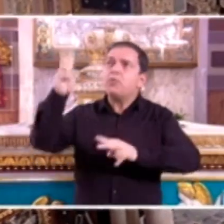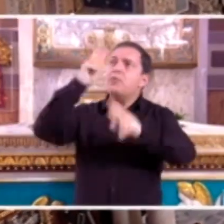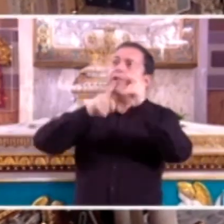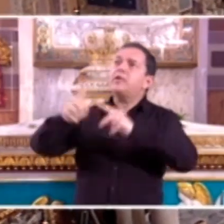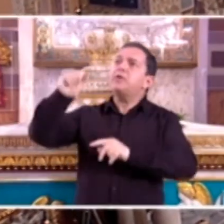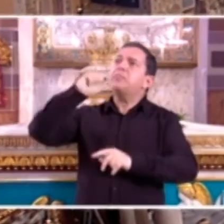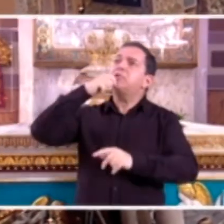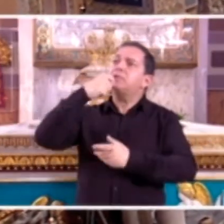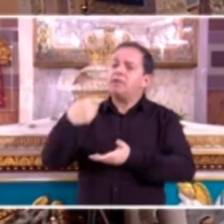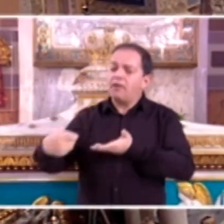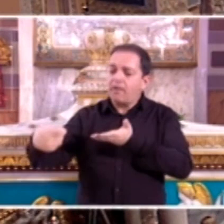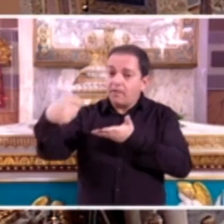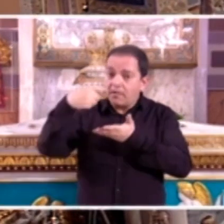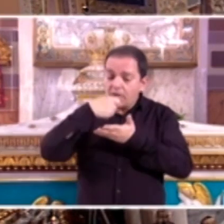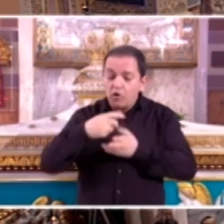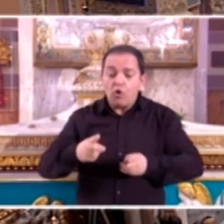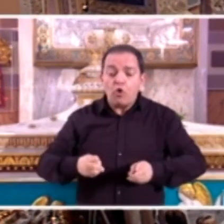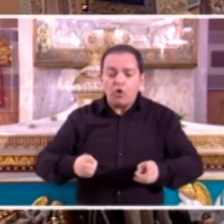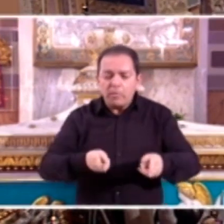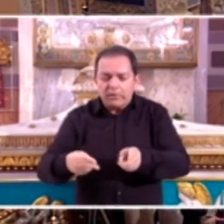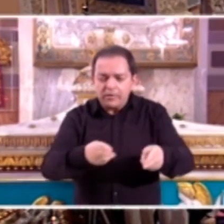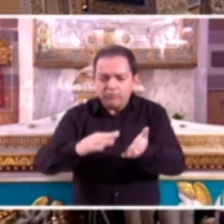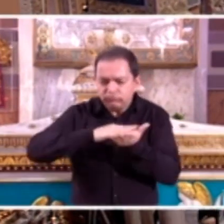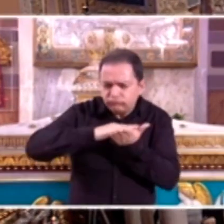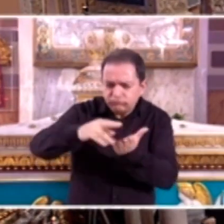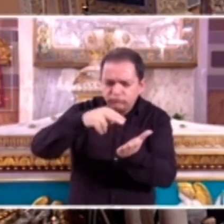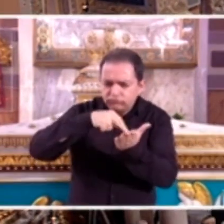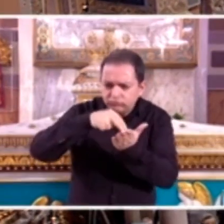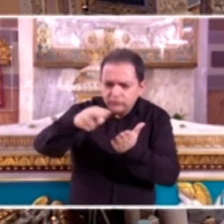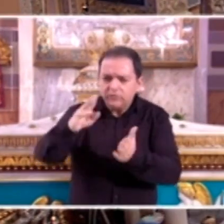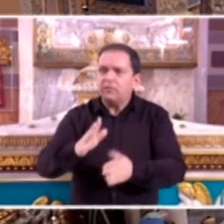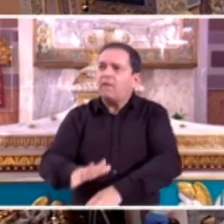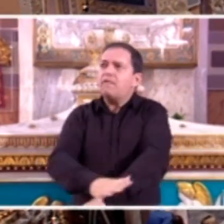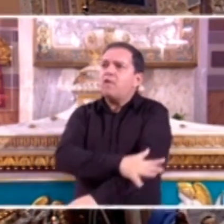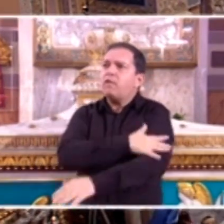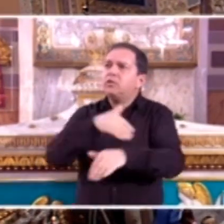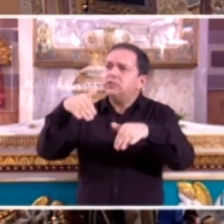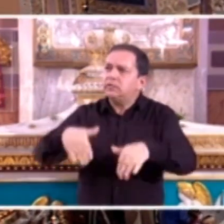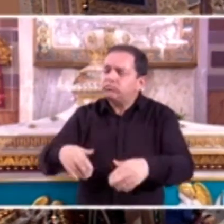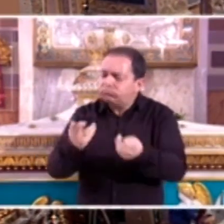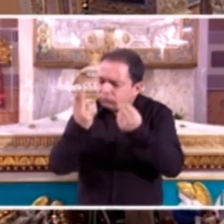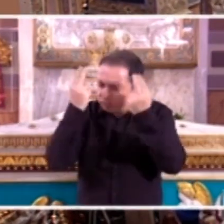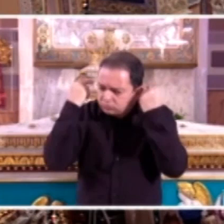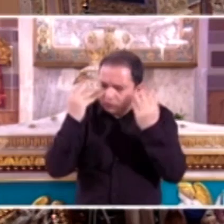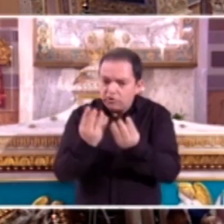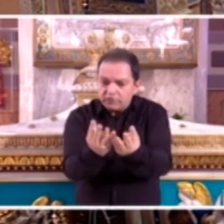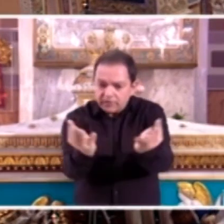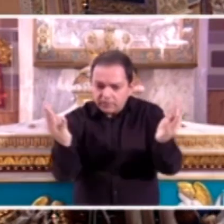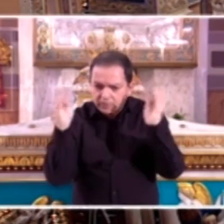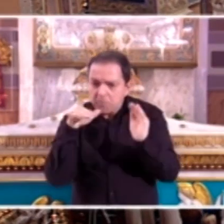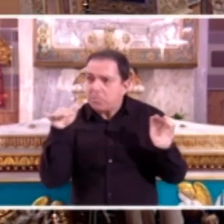και αθανάτων μυστηρίων. Ορθοτόμησον ημών την οδόν, στήριξον ημάς εν το φόβο σου τους πάντας. Φρούρισον ημών την